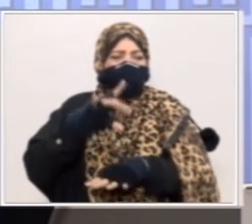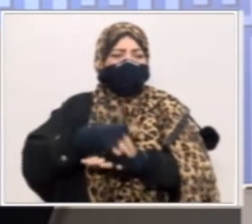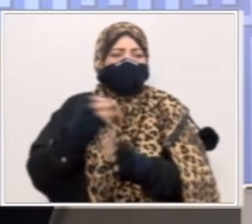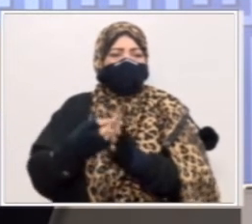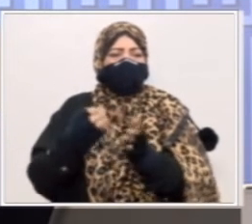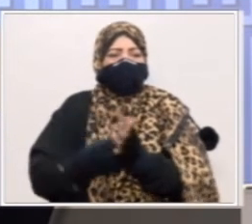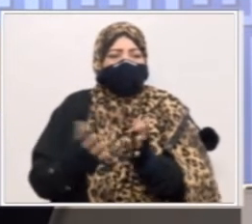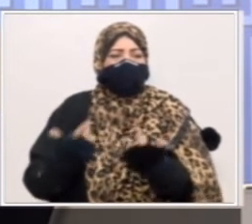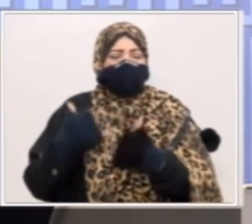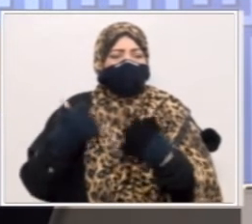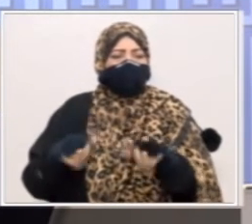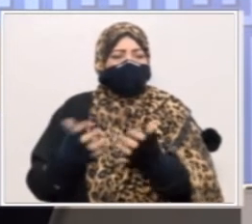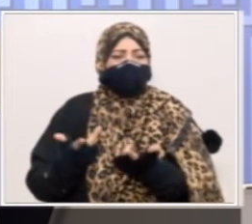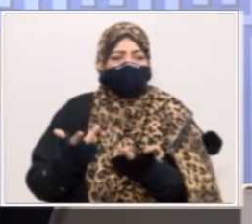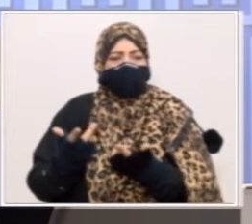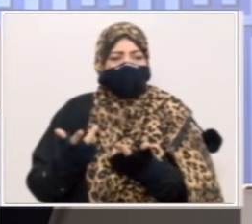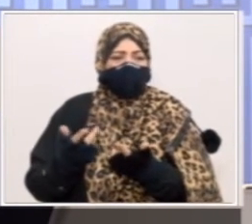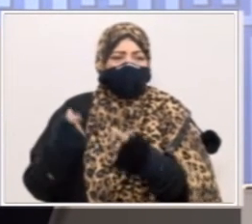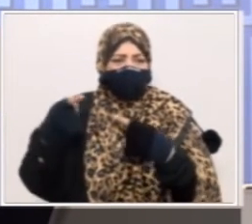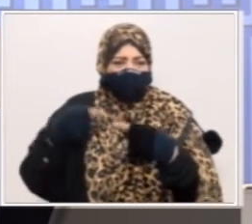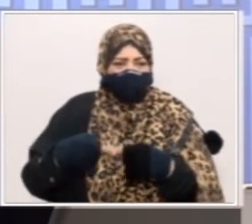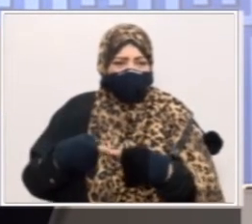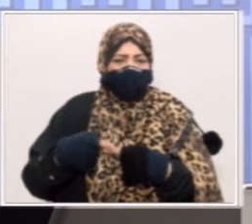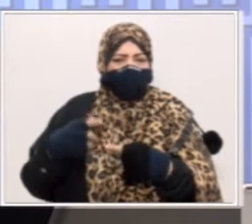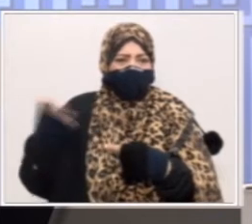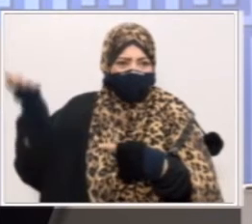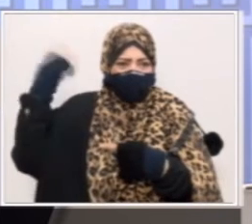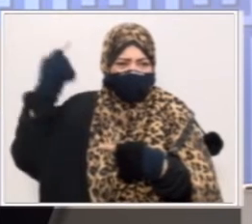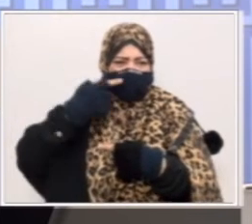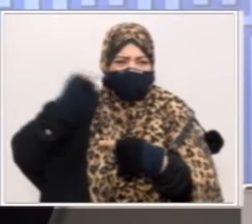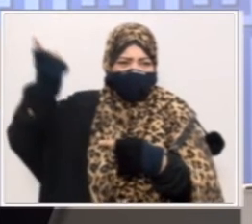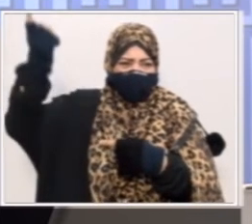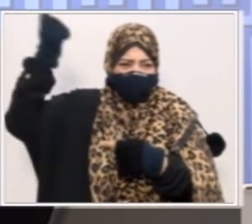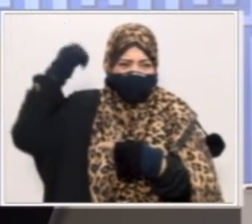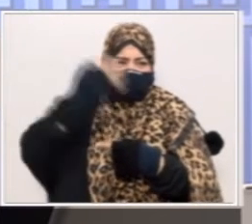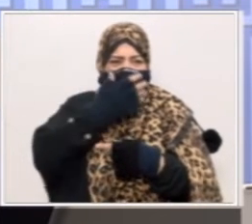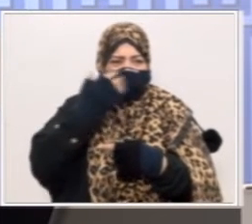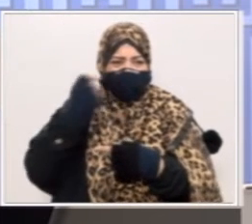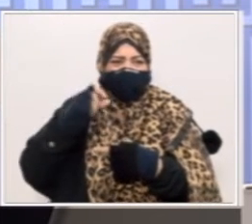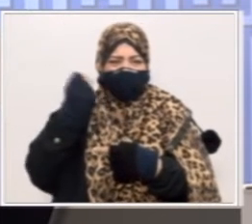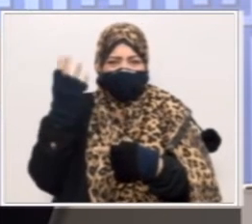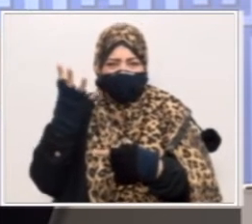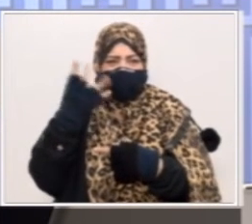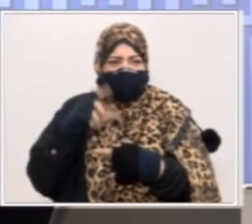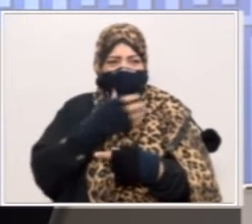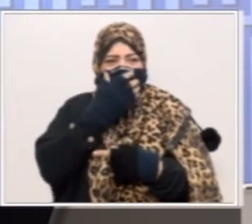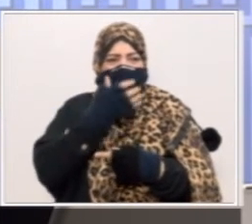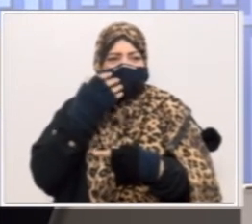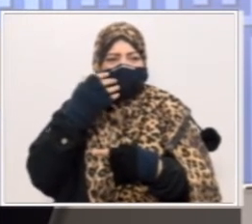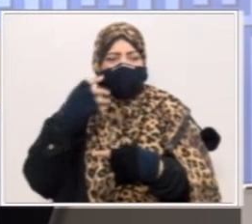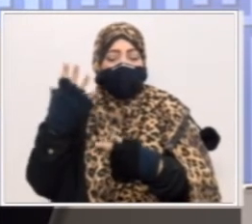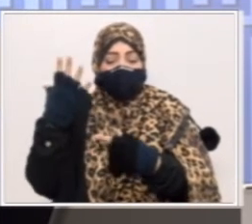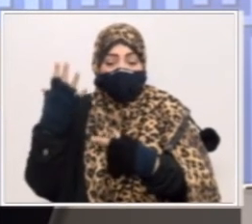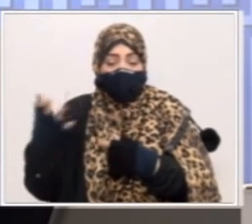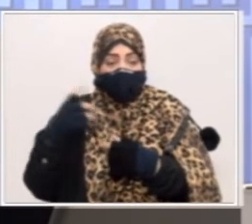عجز عن قضاء ما عليه من شهر رمضان فينظر في الأيام التي عليه. مثلا امرأة